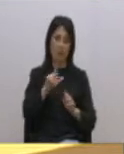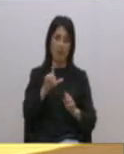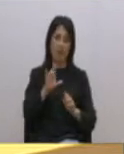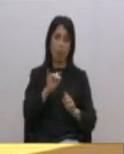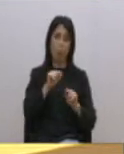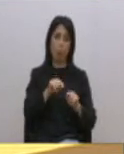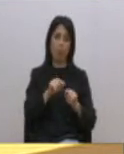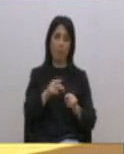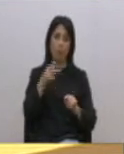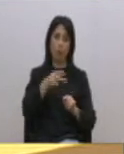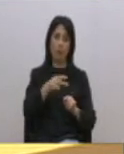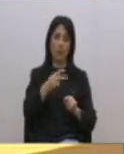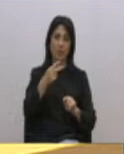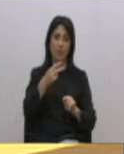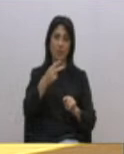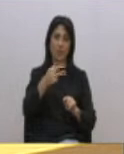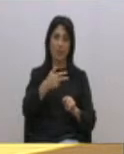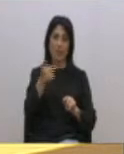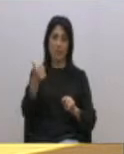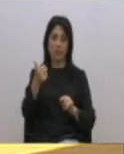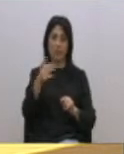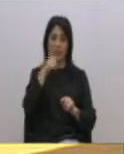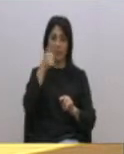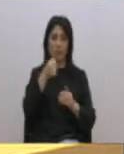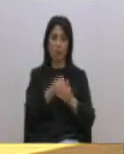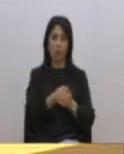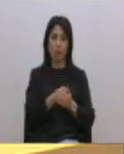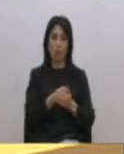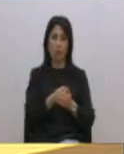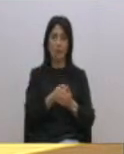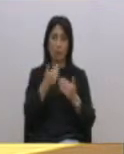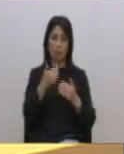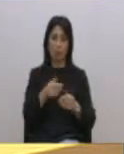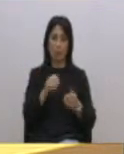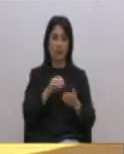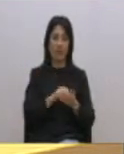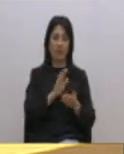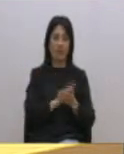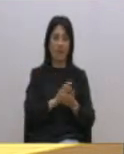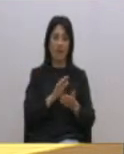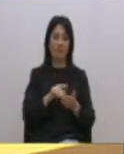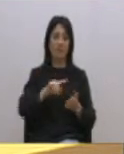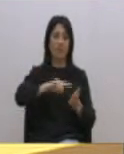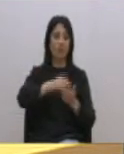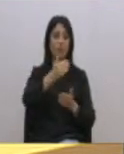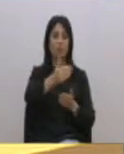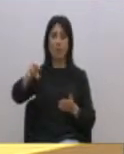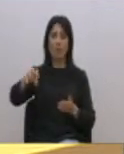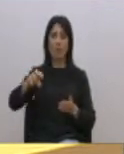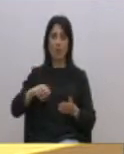დებულებებში 2011 წლამდე იმ უკვე დარეგისტრირებულ გეოგრაფიული